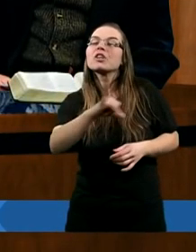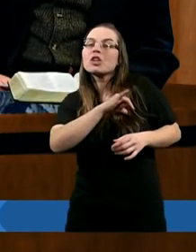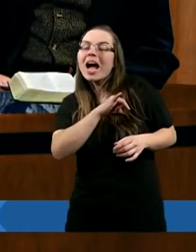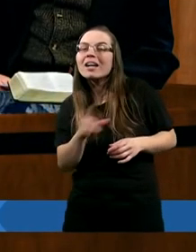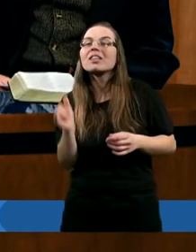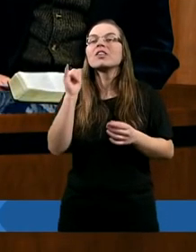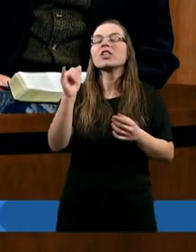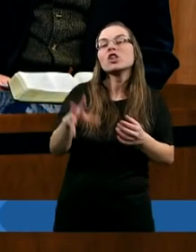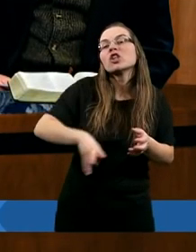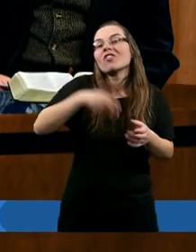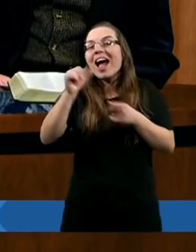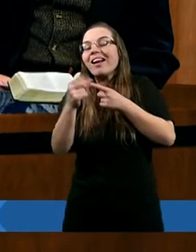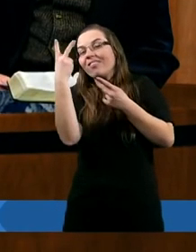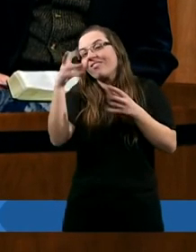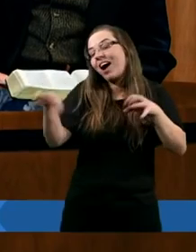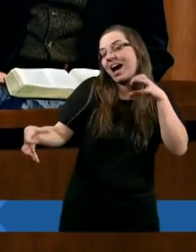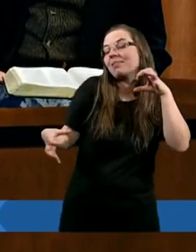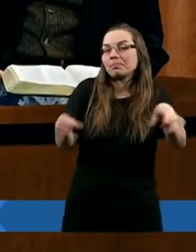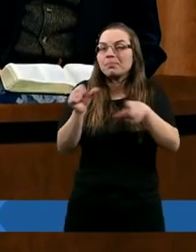i święci.